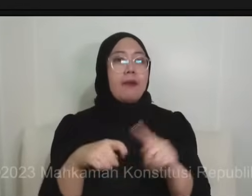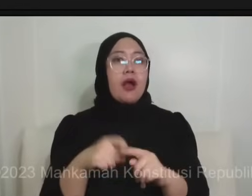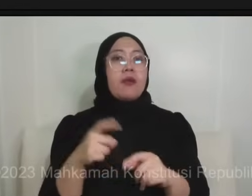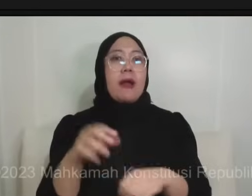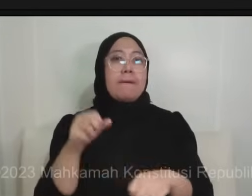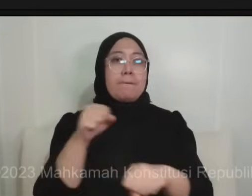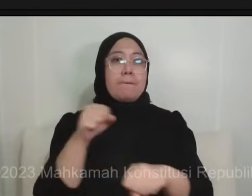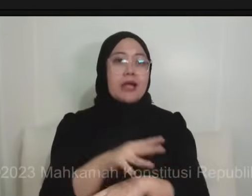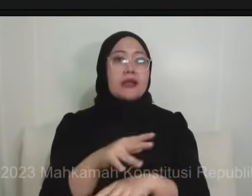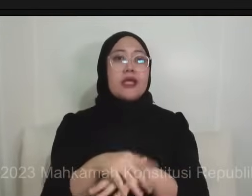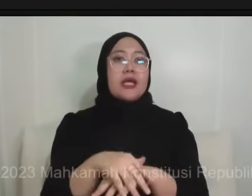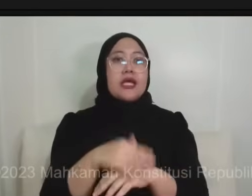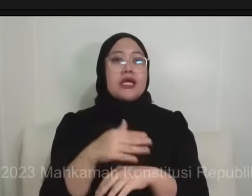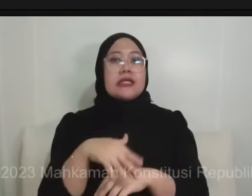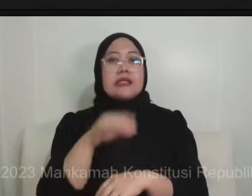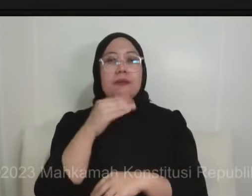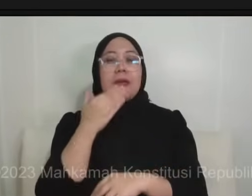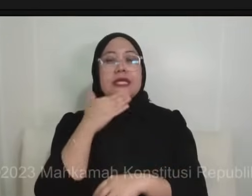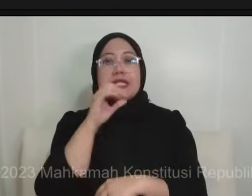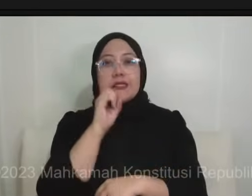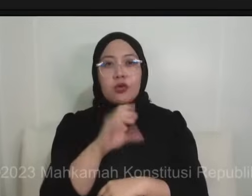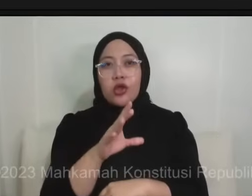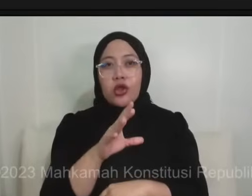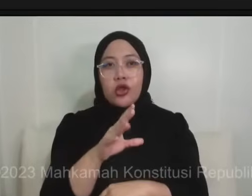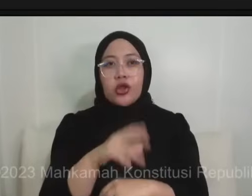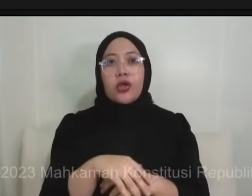lazim disebut dengan sebagai